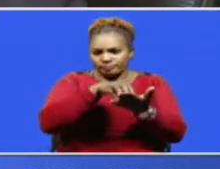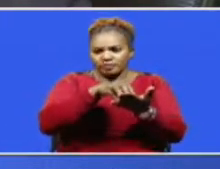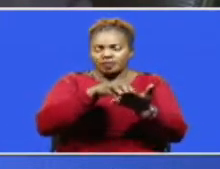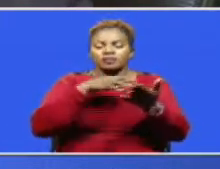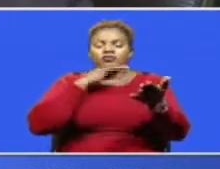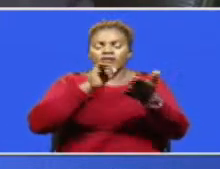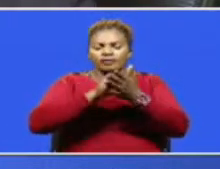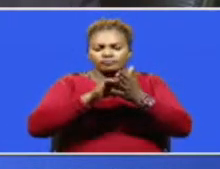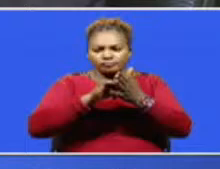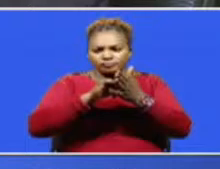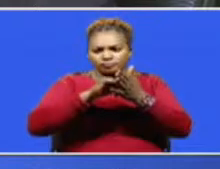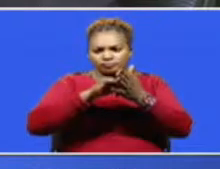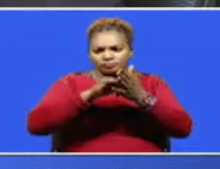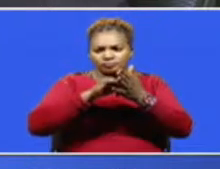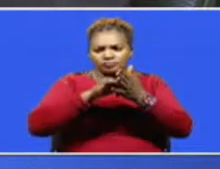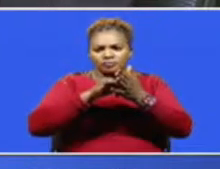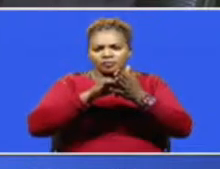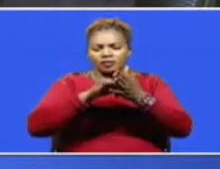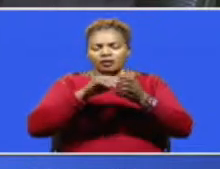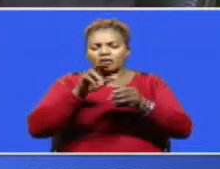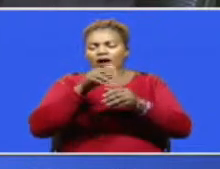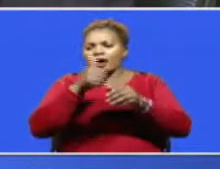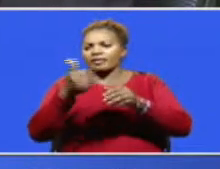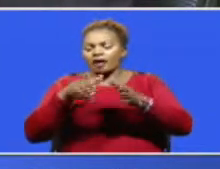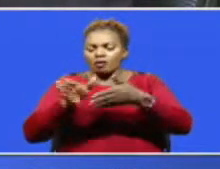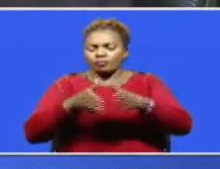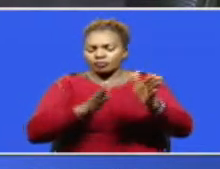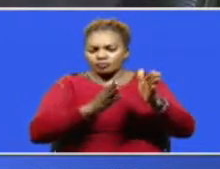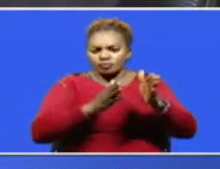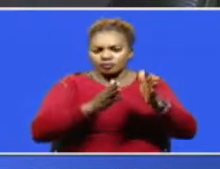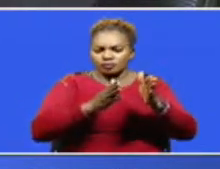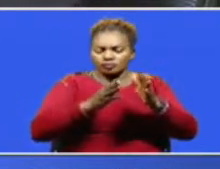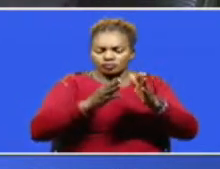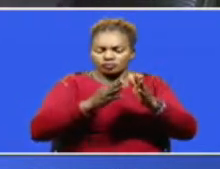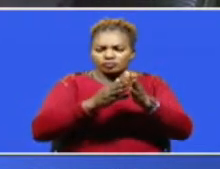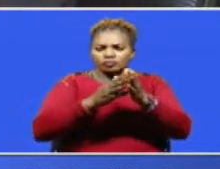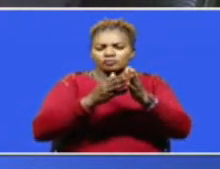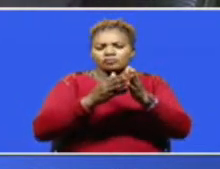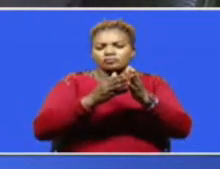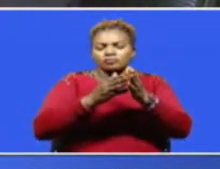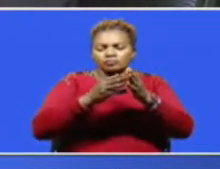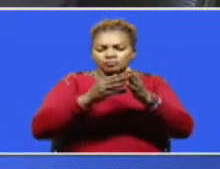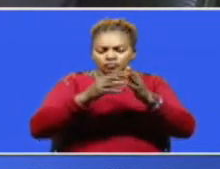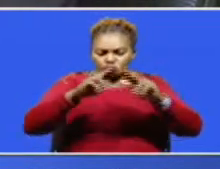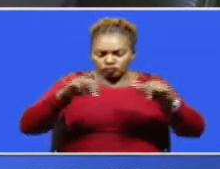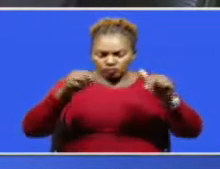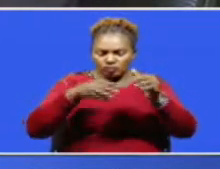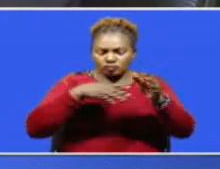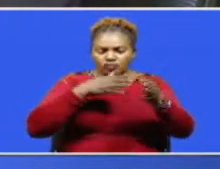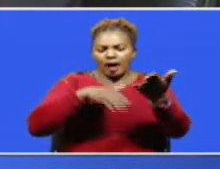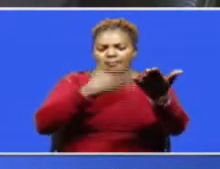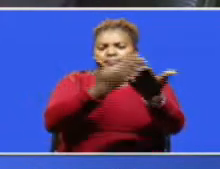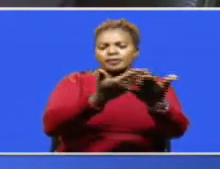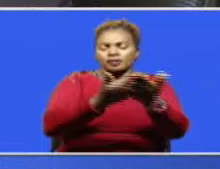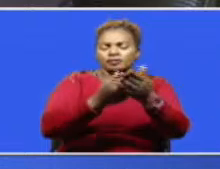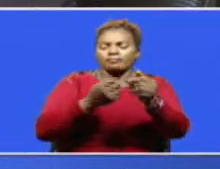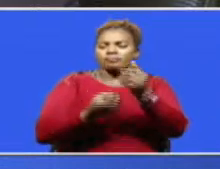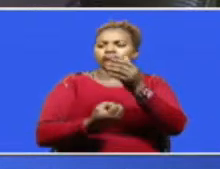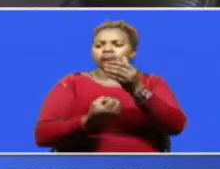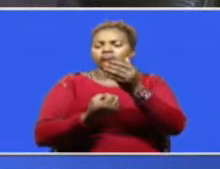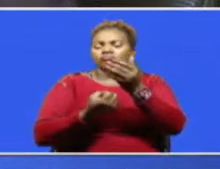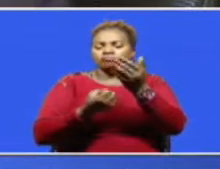prosecution side are accorded the opportunity to respond to the applications raised by